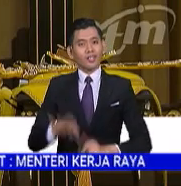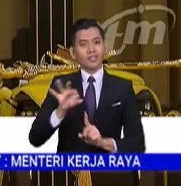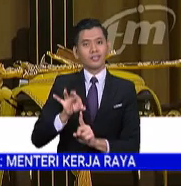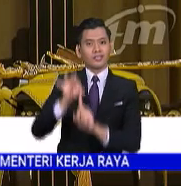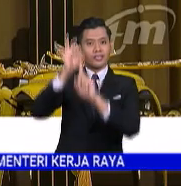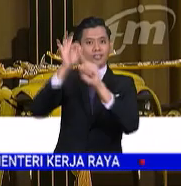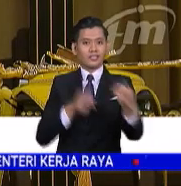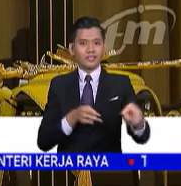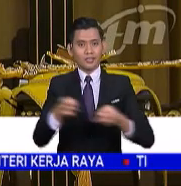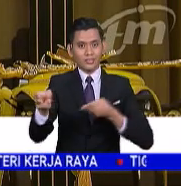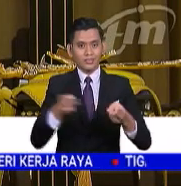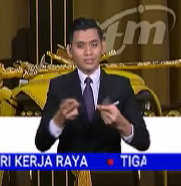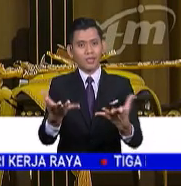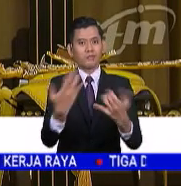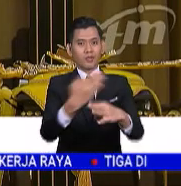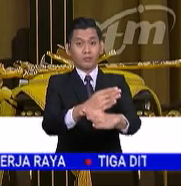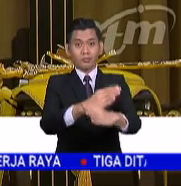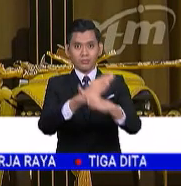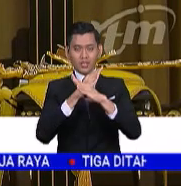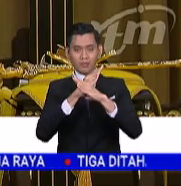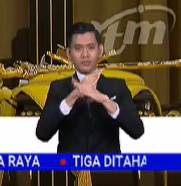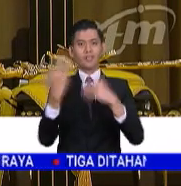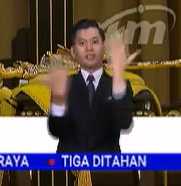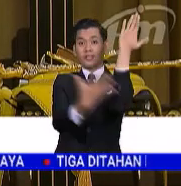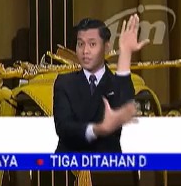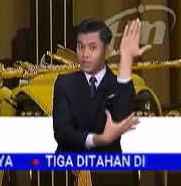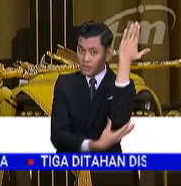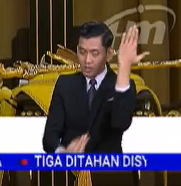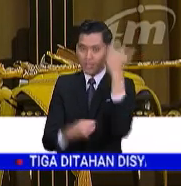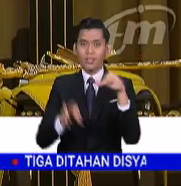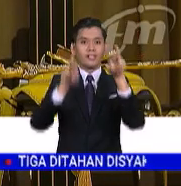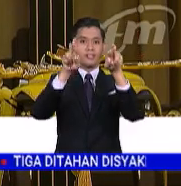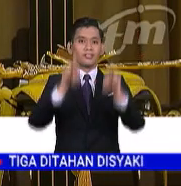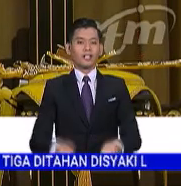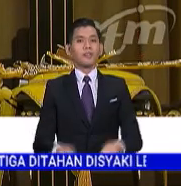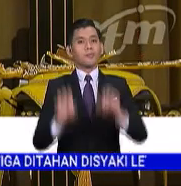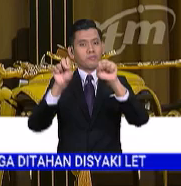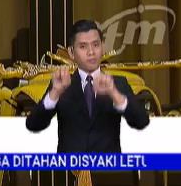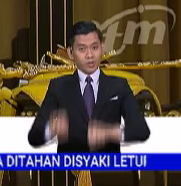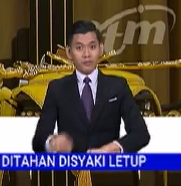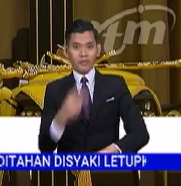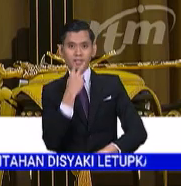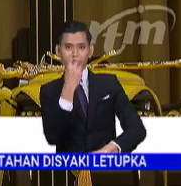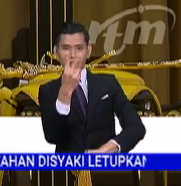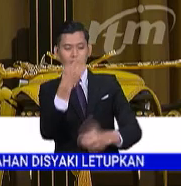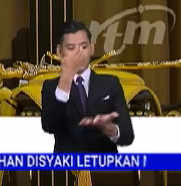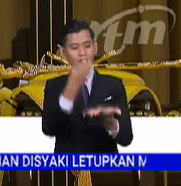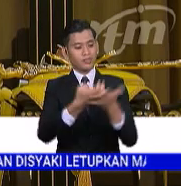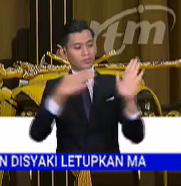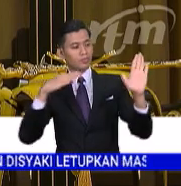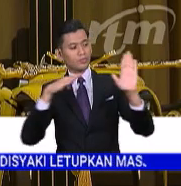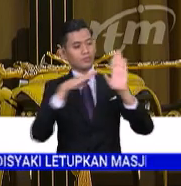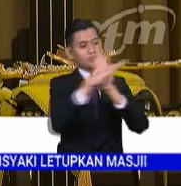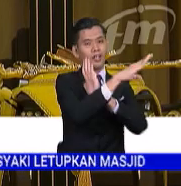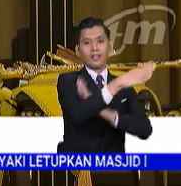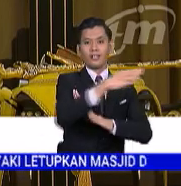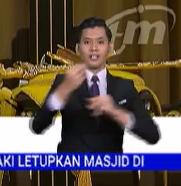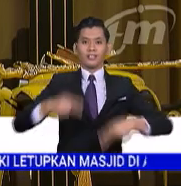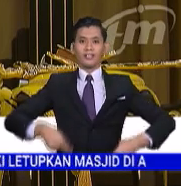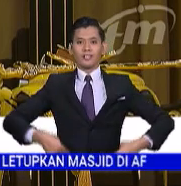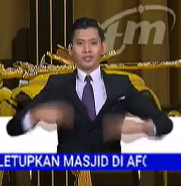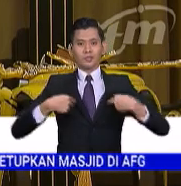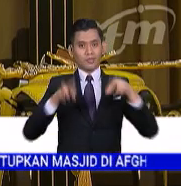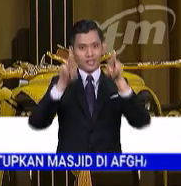Khususnya dalam usaha membasmi kemiskinan dan meningkatkan sosioekonomi serta taraf hidup rakyat